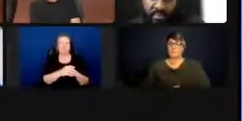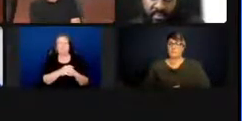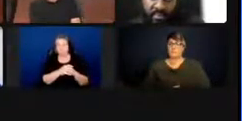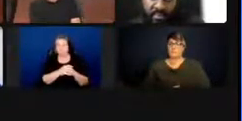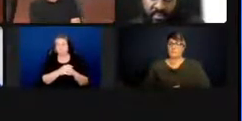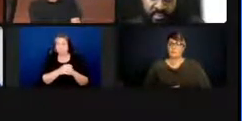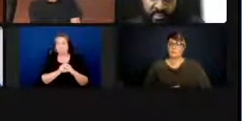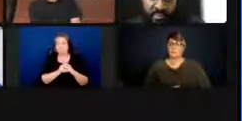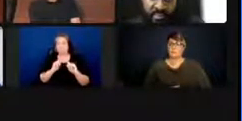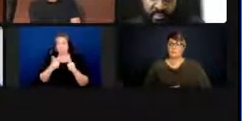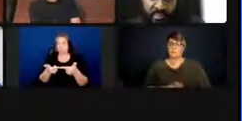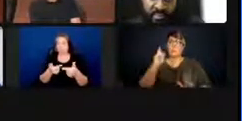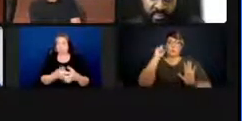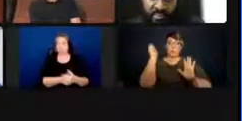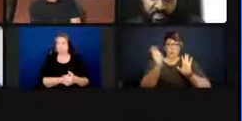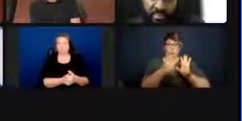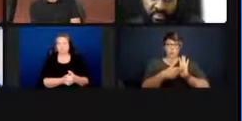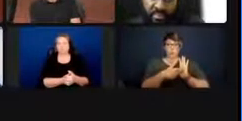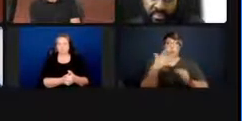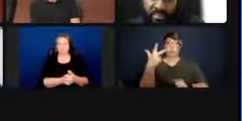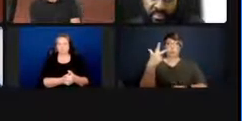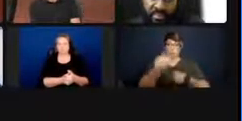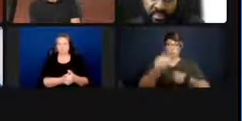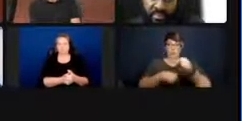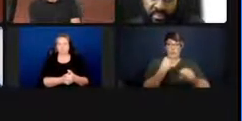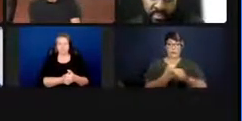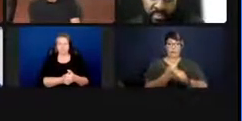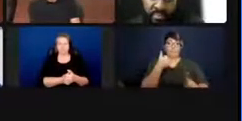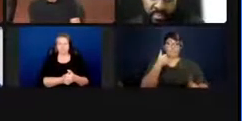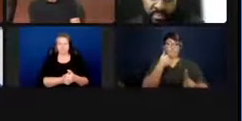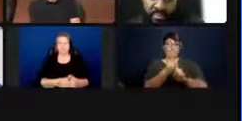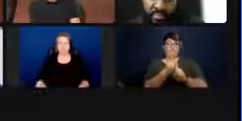tunaona idadi kamili. Tunaona